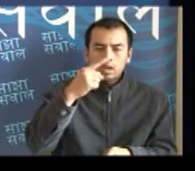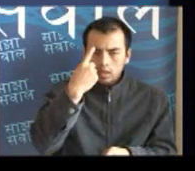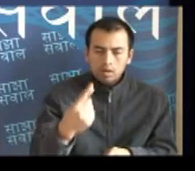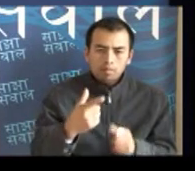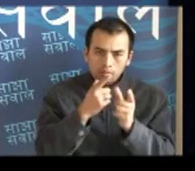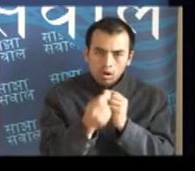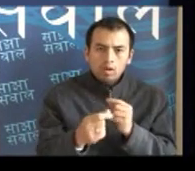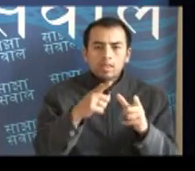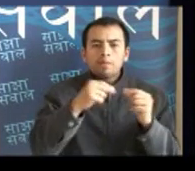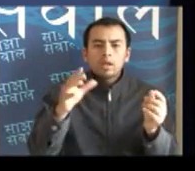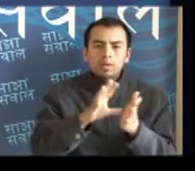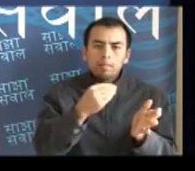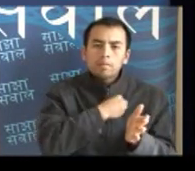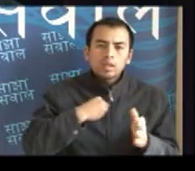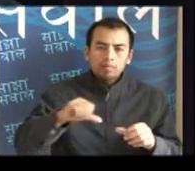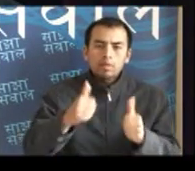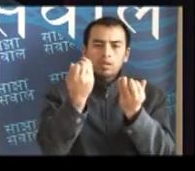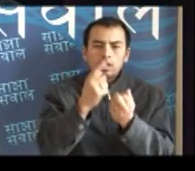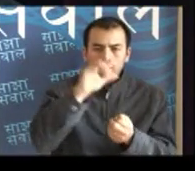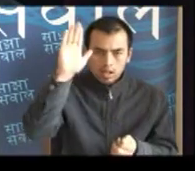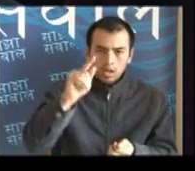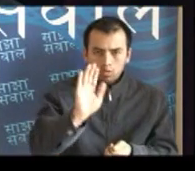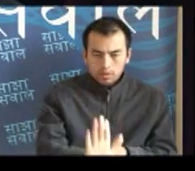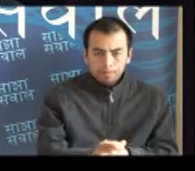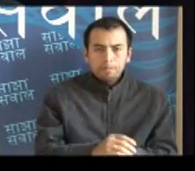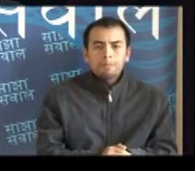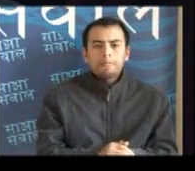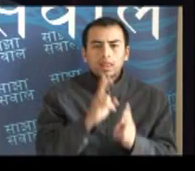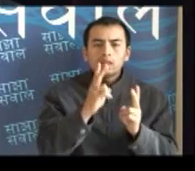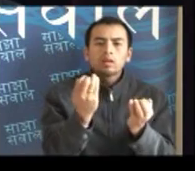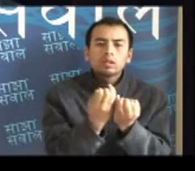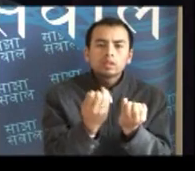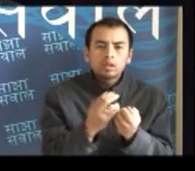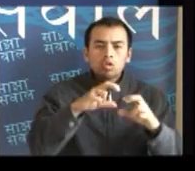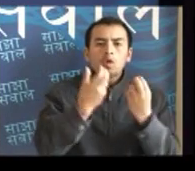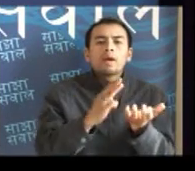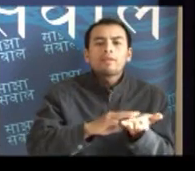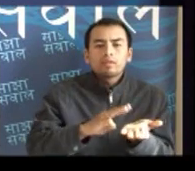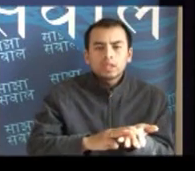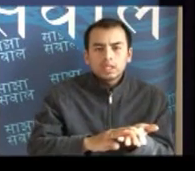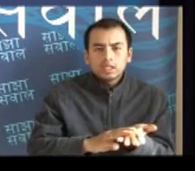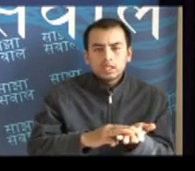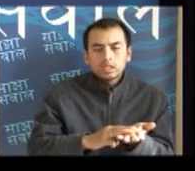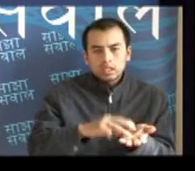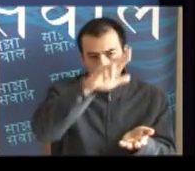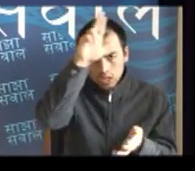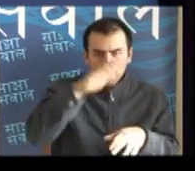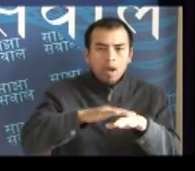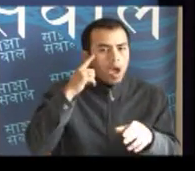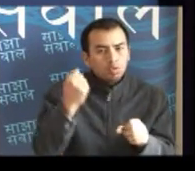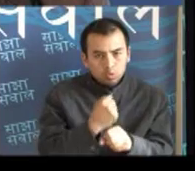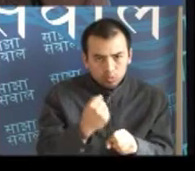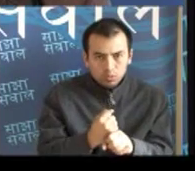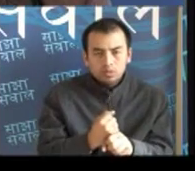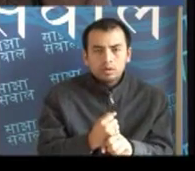टोकियो युनिभर्सिटीबाट विद्यावारिधि सकेर नेपाल आइपुग्नु भएको छ। त्यसै गरी सभासद हुनुहुन्छ इन्द्रमाया